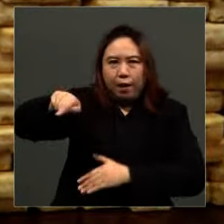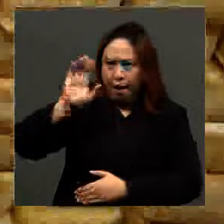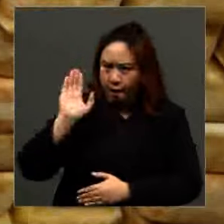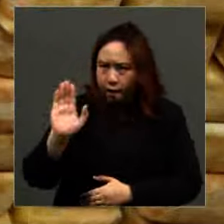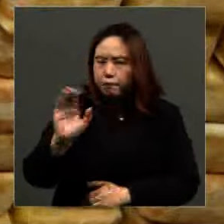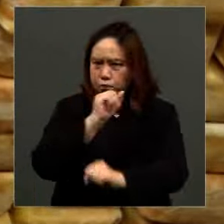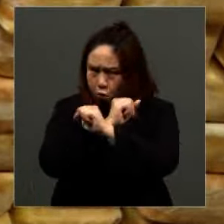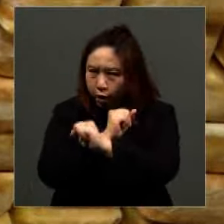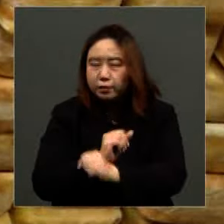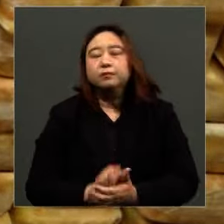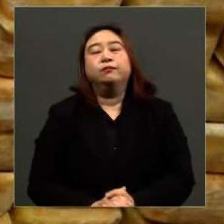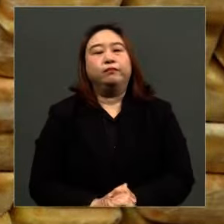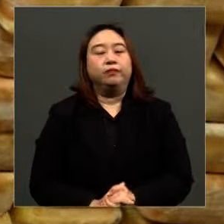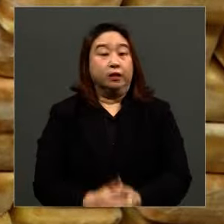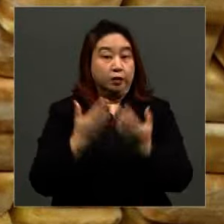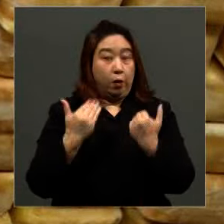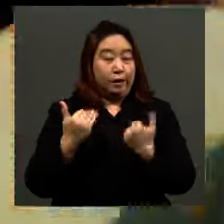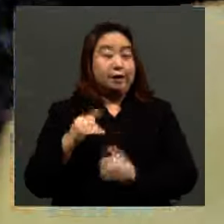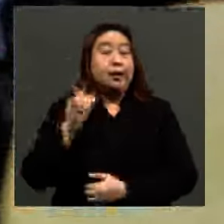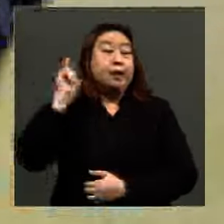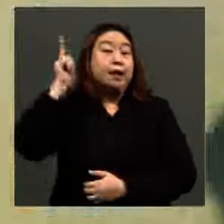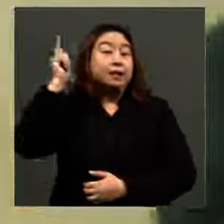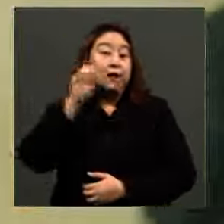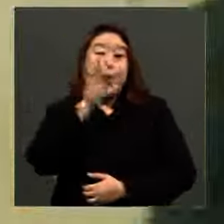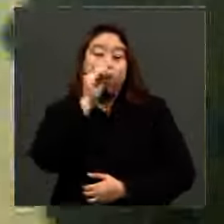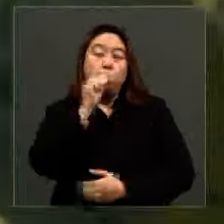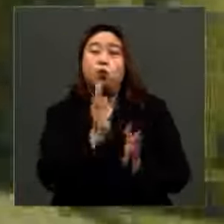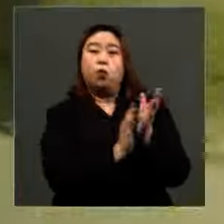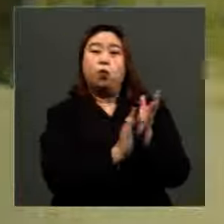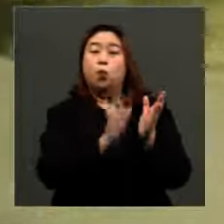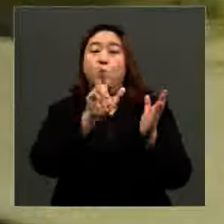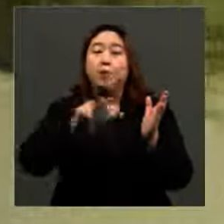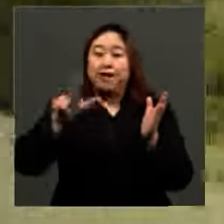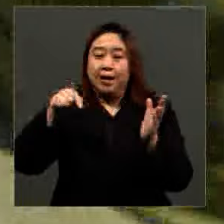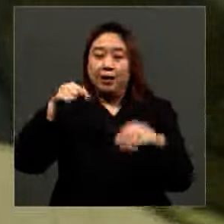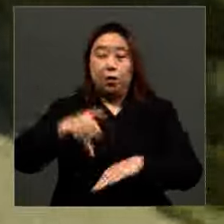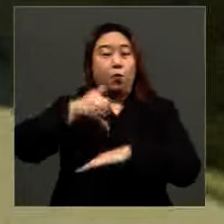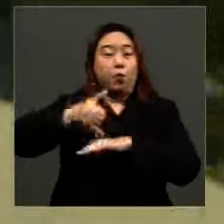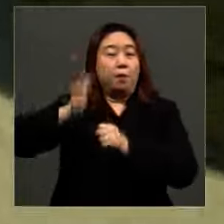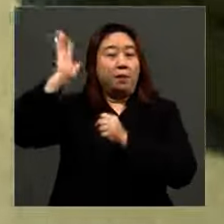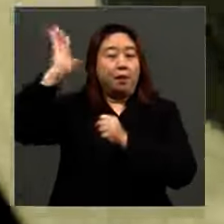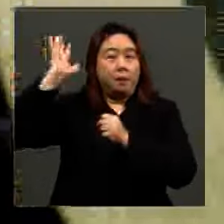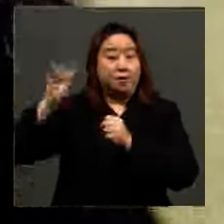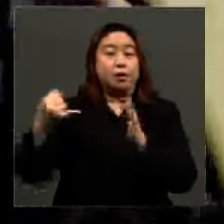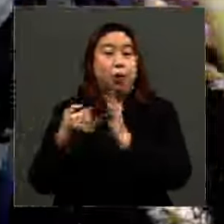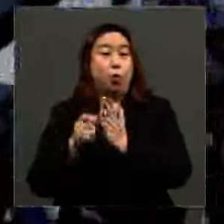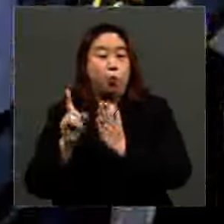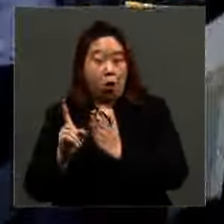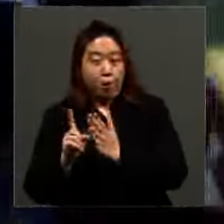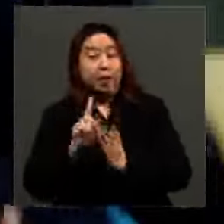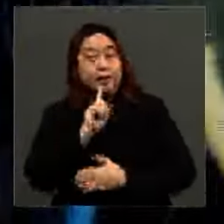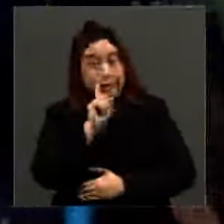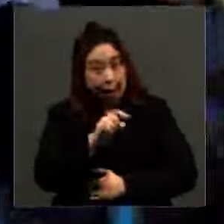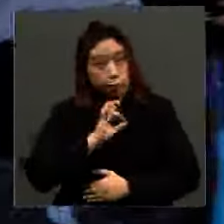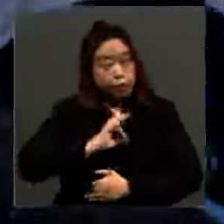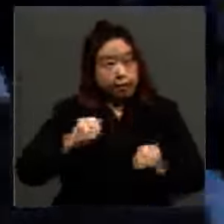นายทักษิณเปิดปากชมพรรคเพื่อไทยบนเวทีหาหาเสียงที่จังหวัดอุดรธานีให้มีกำลังใจขึ้นหรือไม่นาย